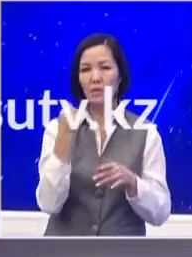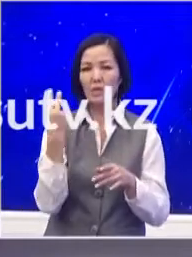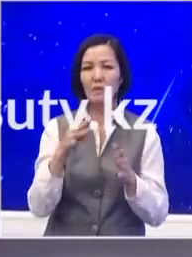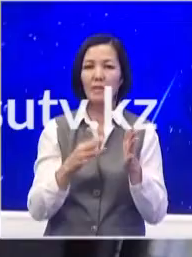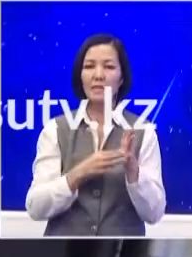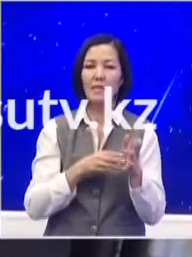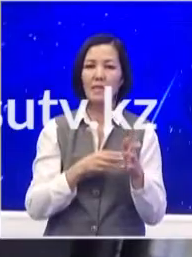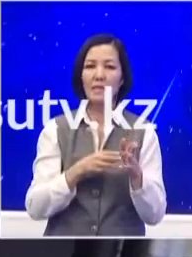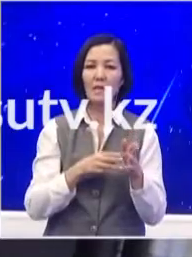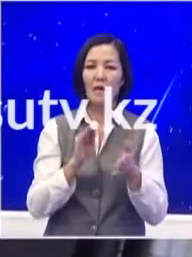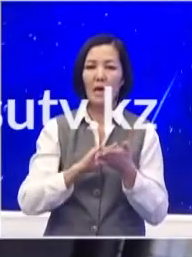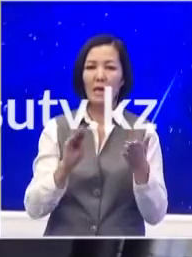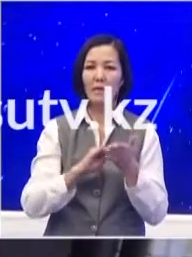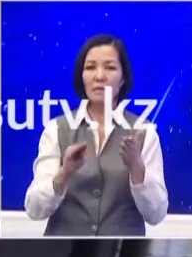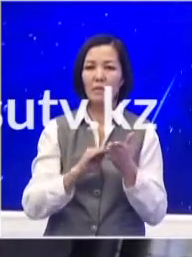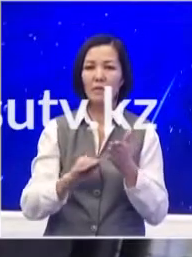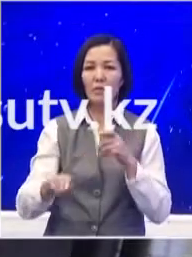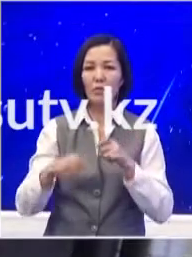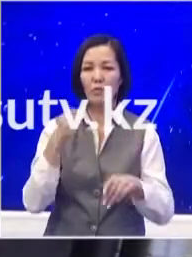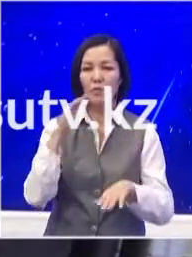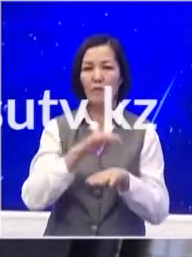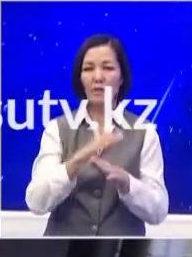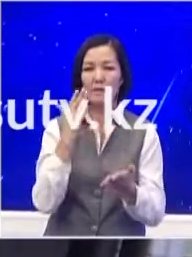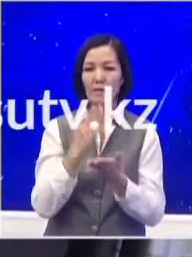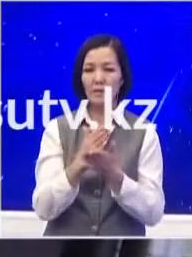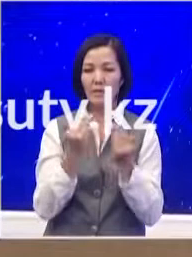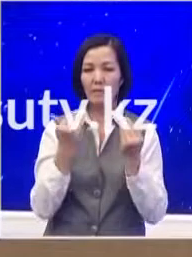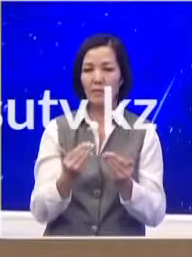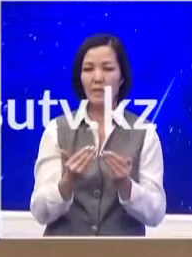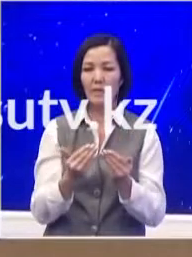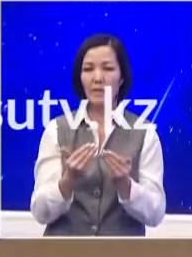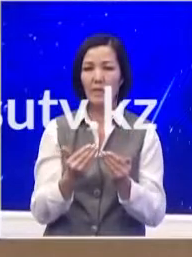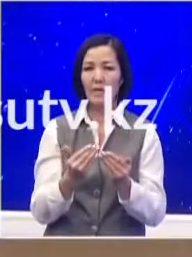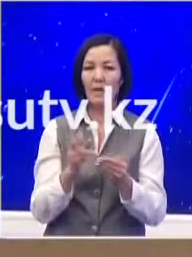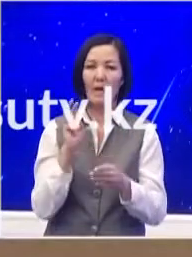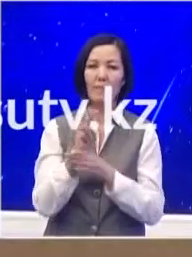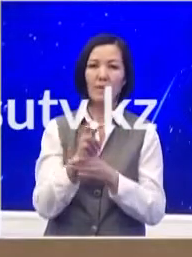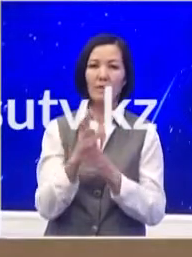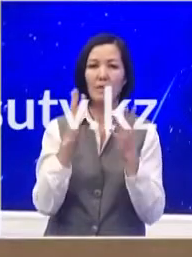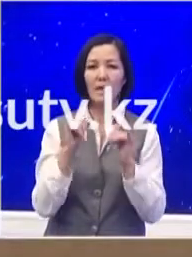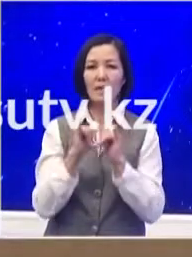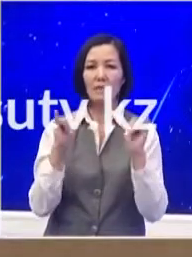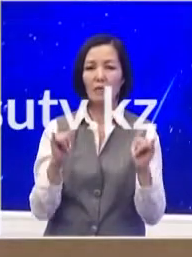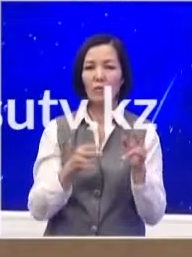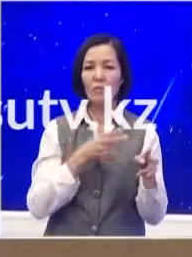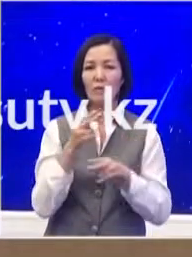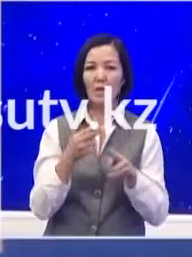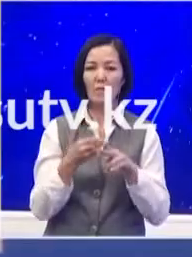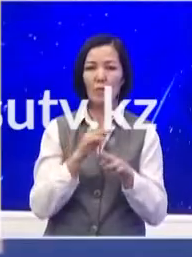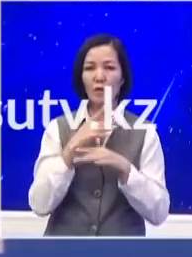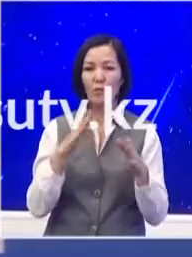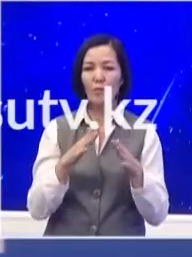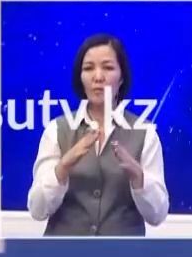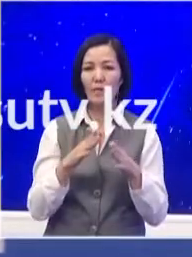28 арыз берушінің бұзылған құқықтары қалпына келтірілген. Биыл жүгінгендер саны одан көп. Бұл тұрғындардың құзырлы